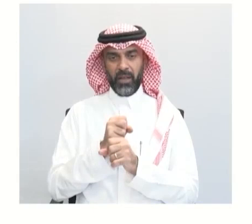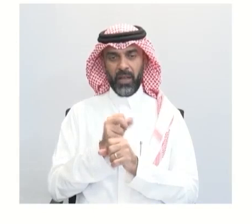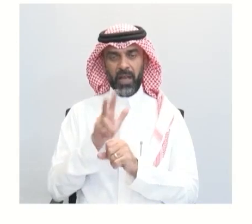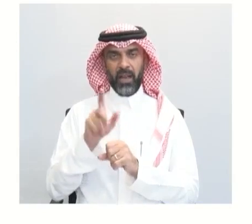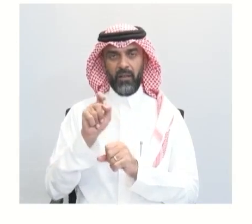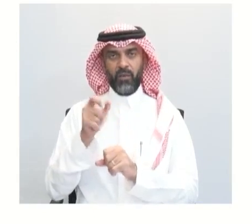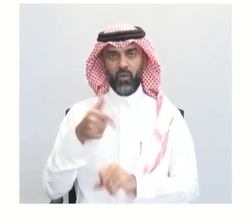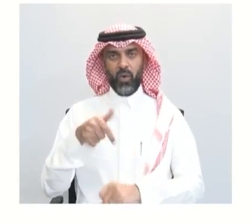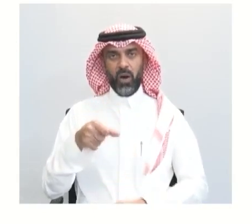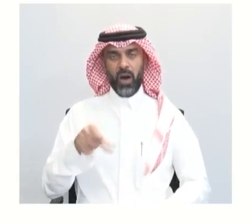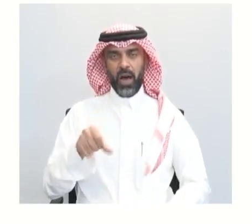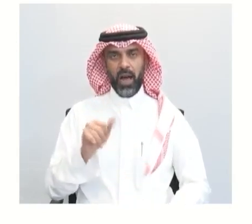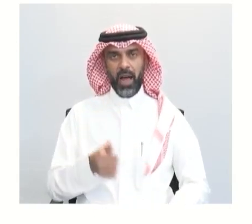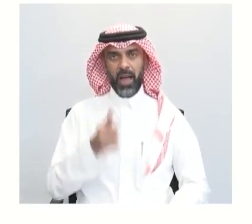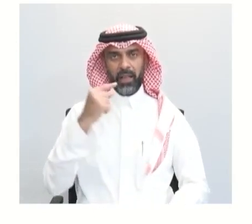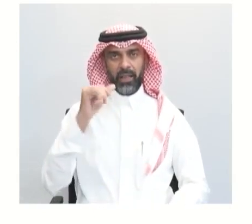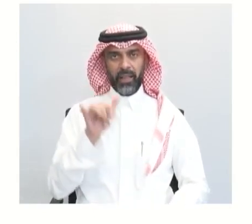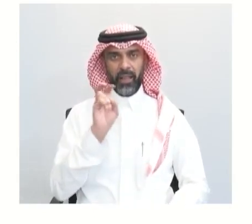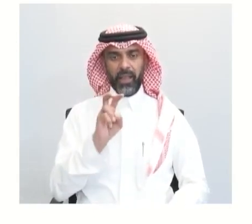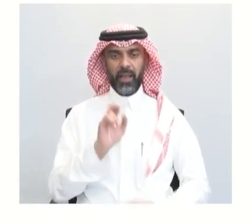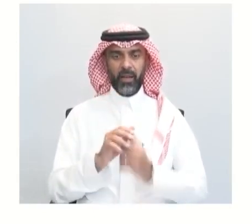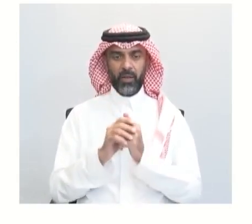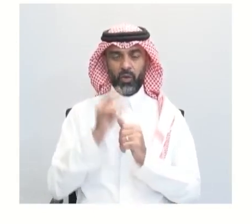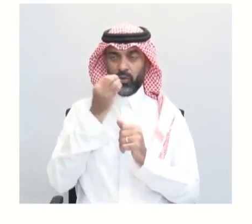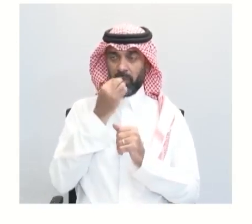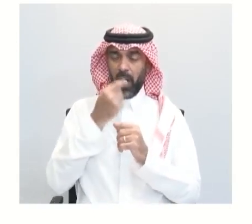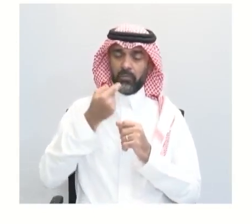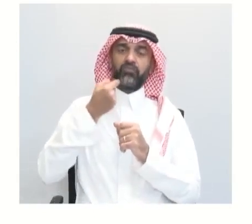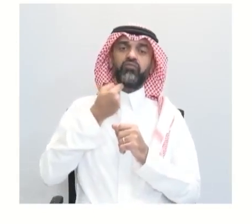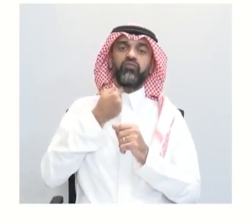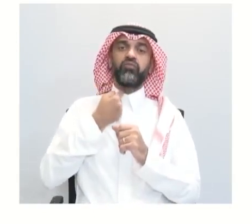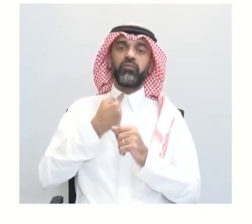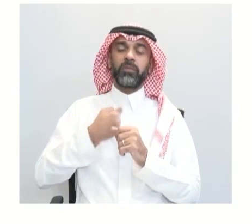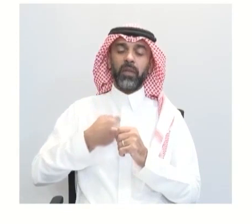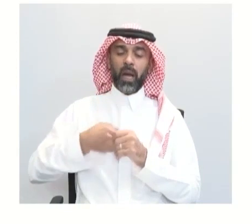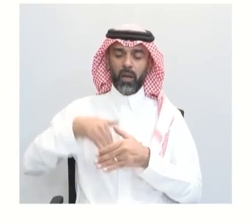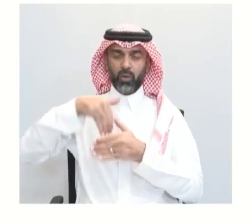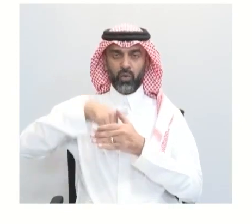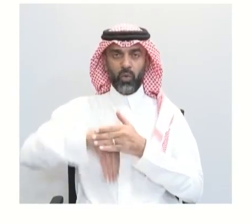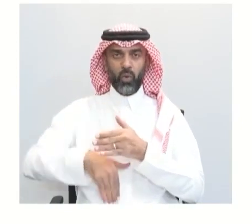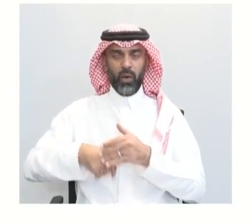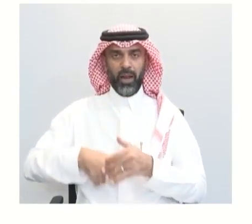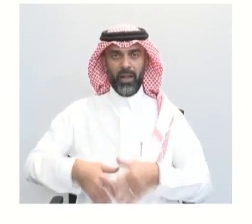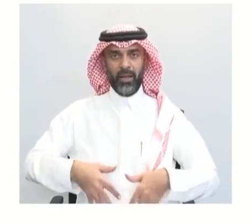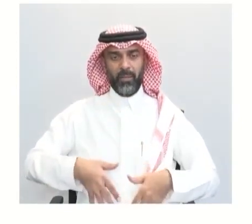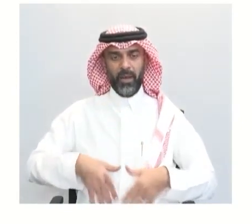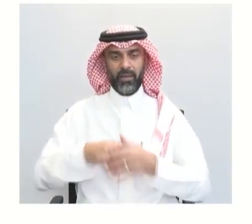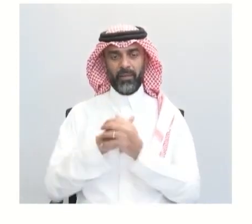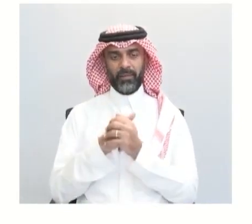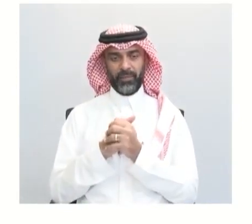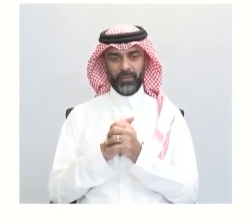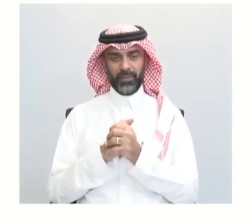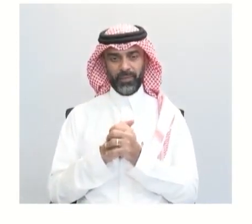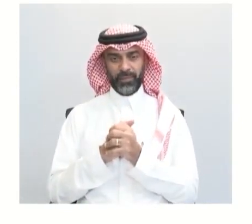اذا هنا الطعام يمر عبر المريء حتى يصل الى المعده يدخل عبر ماذا يدخل عبر العضله الفؤاديه